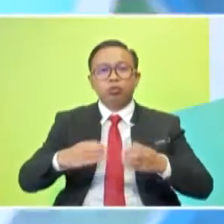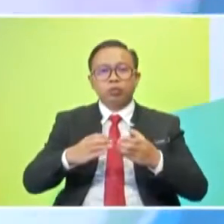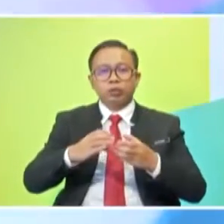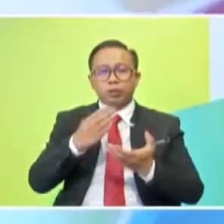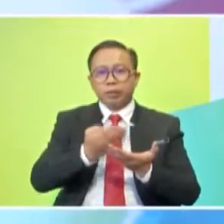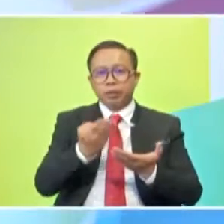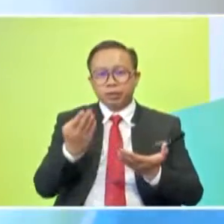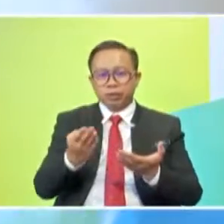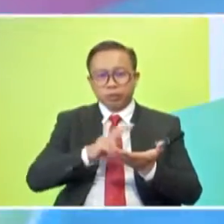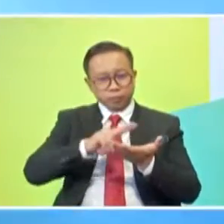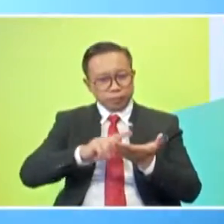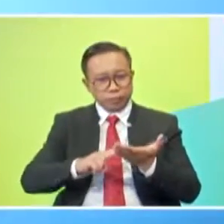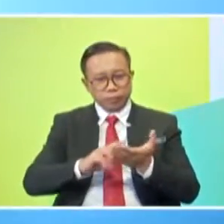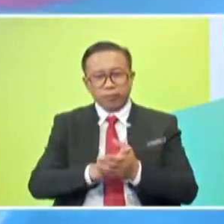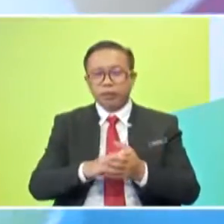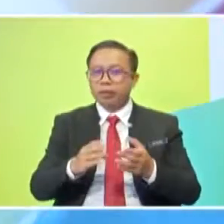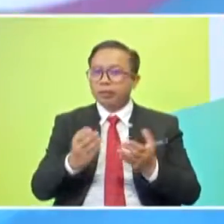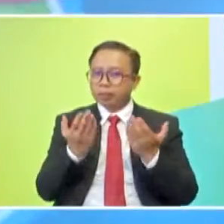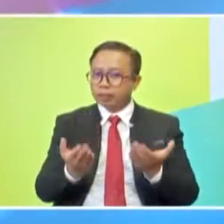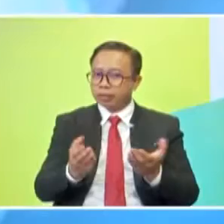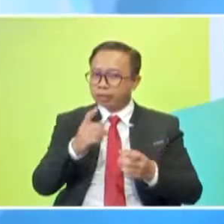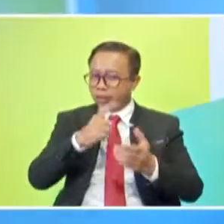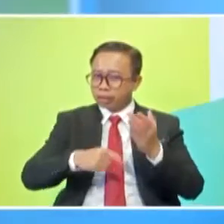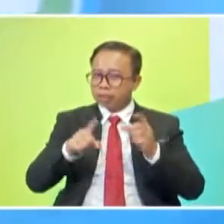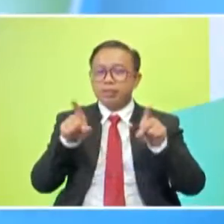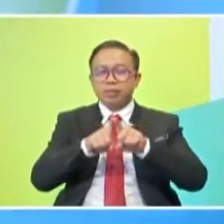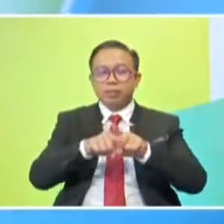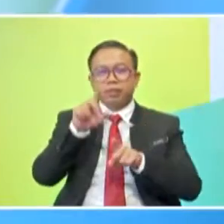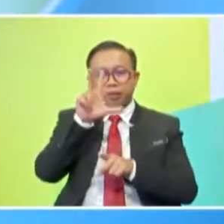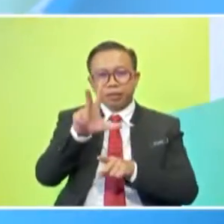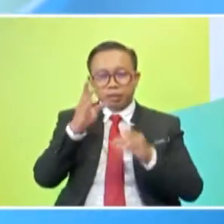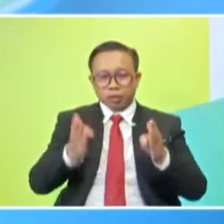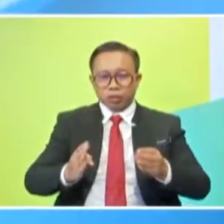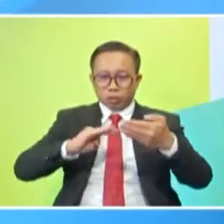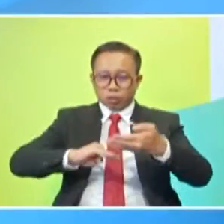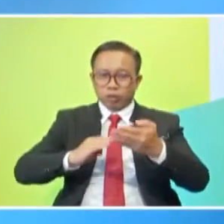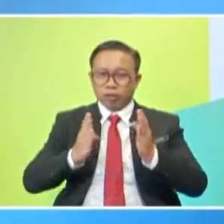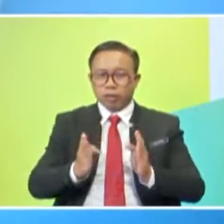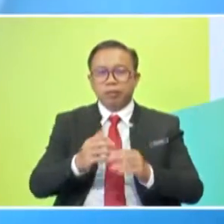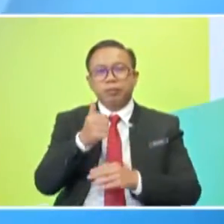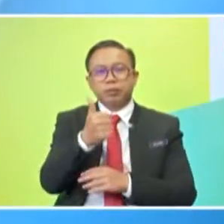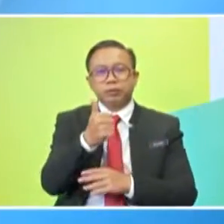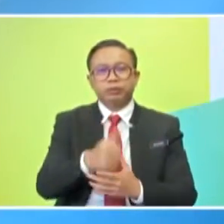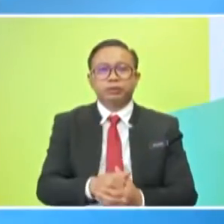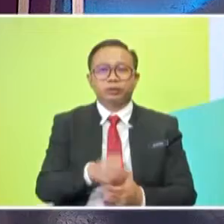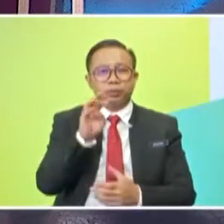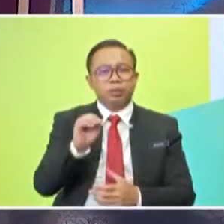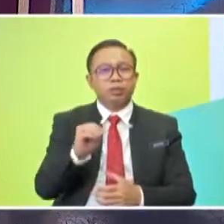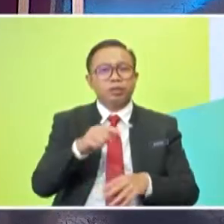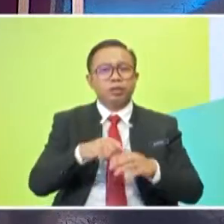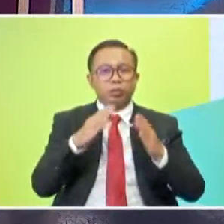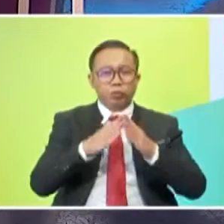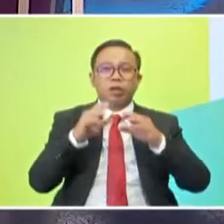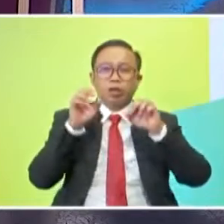Berat saya bersamaan dengan tiga kota Oke Pak gembirang Oke mudah di rumahku Jangan